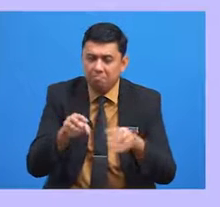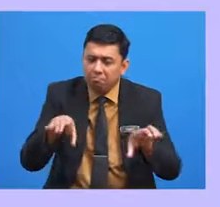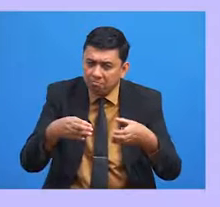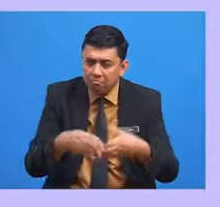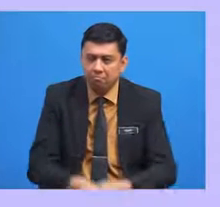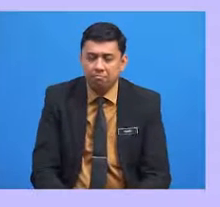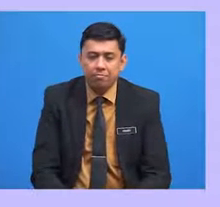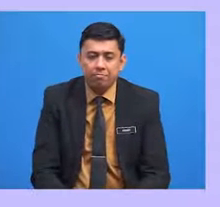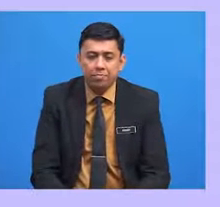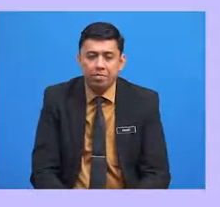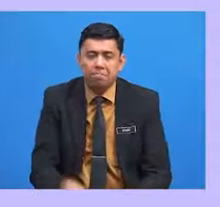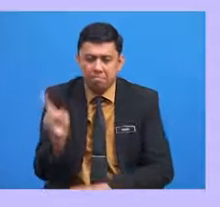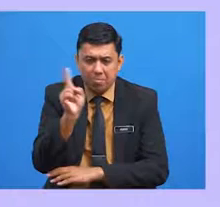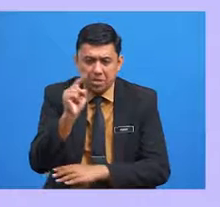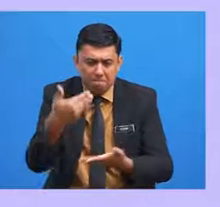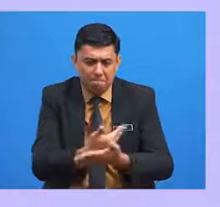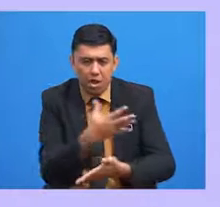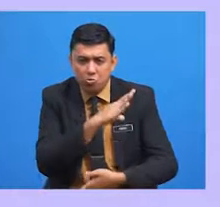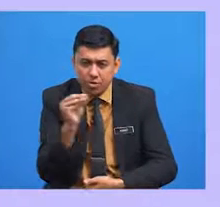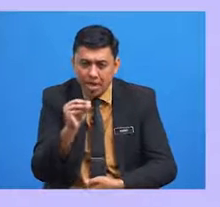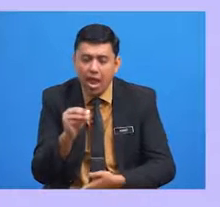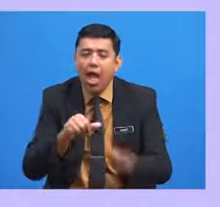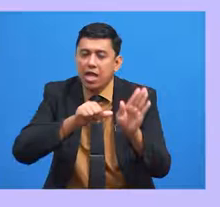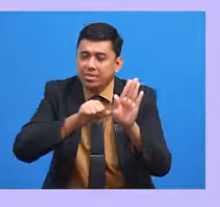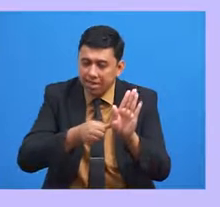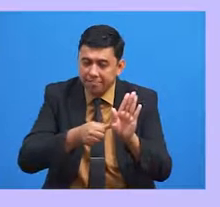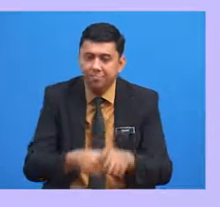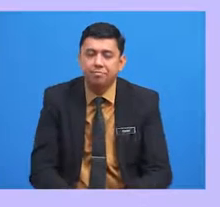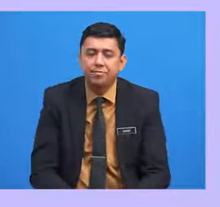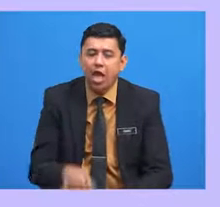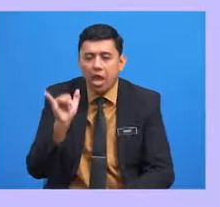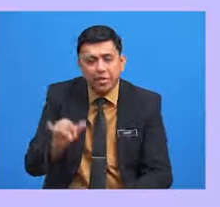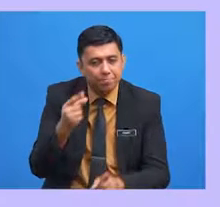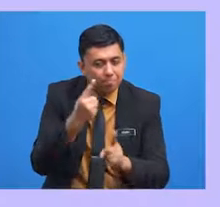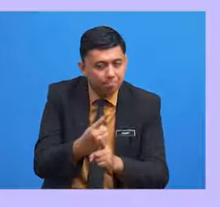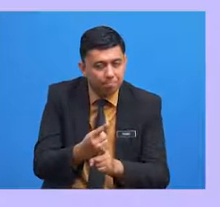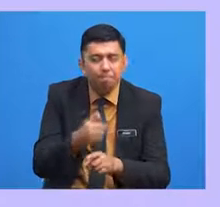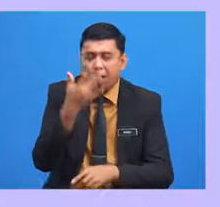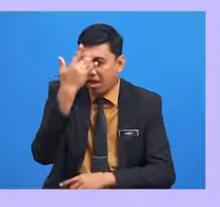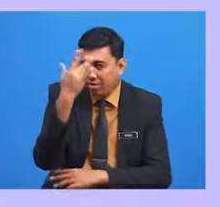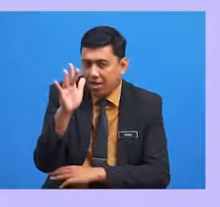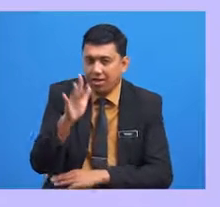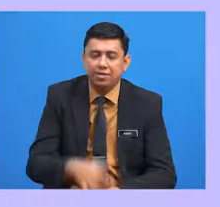kuantiti baru dan kuantiti asal? Ya, memang betul. anda memang bijak.